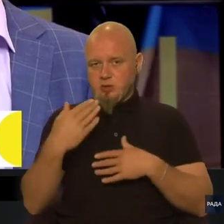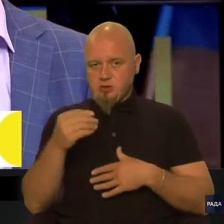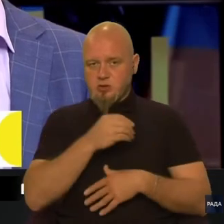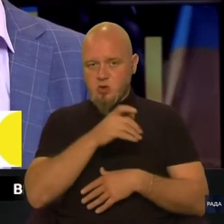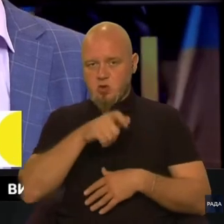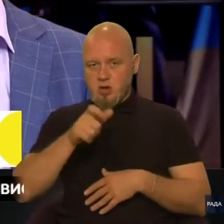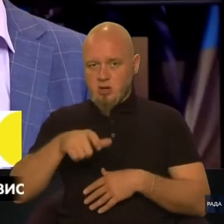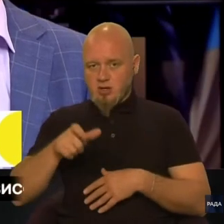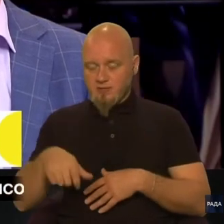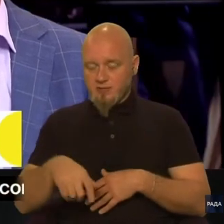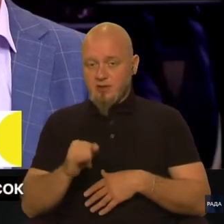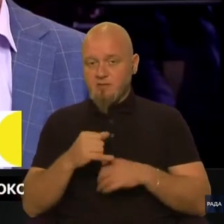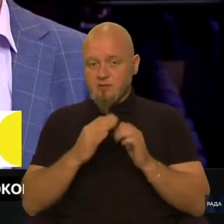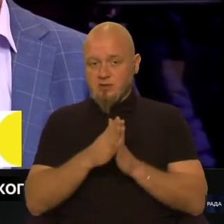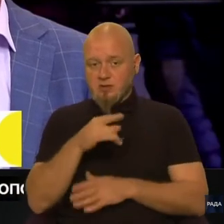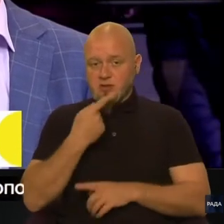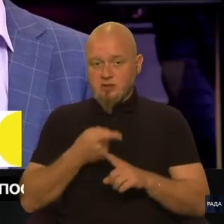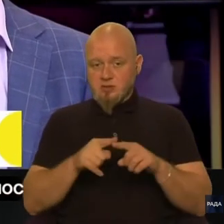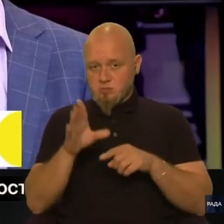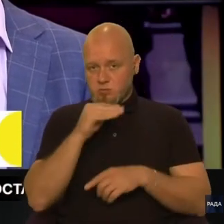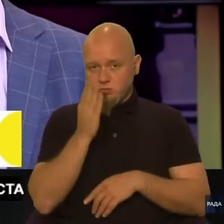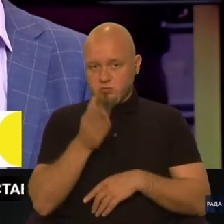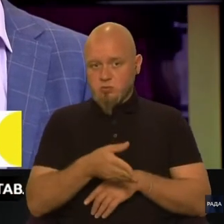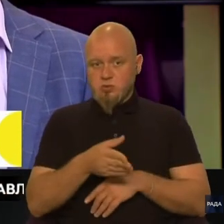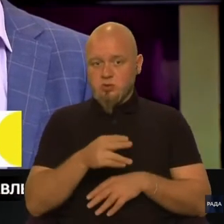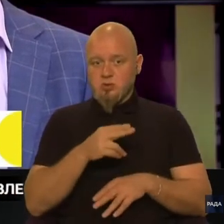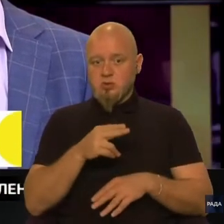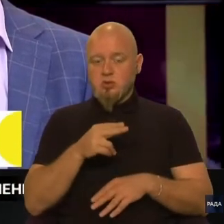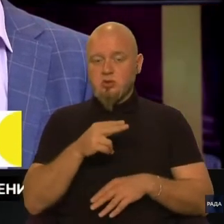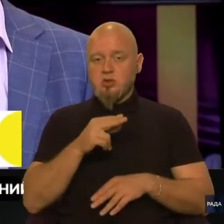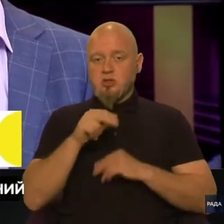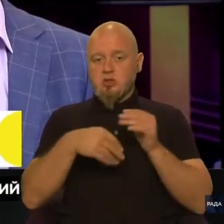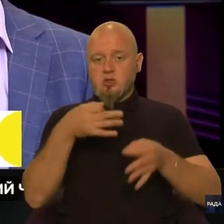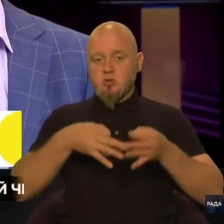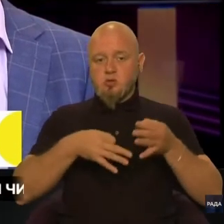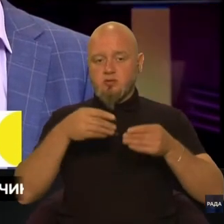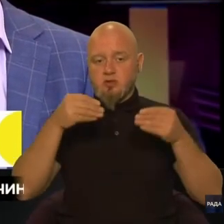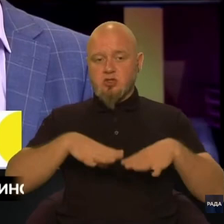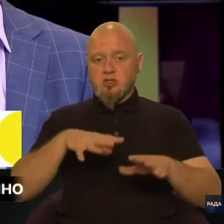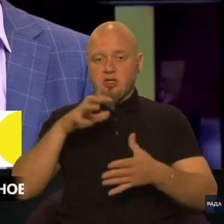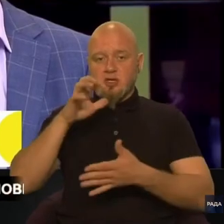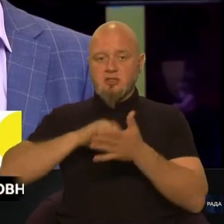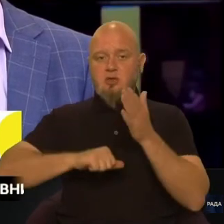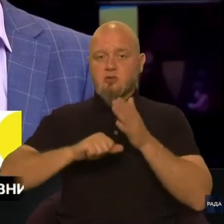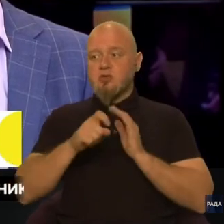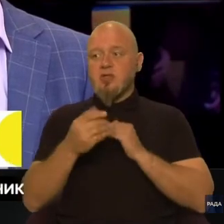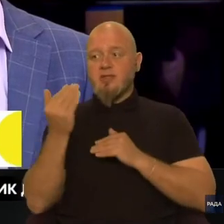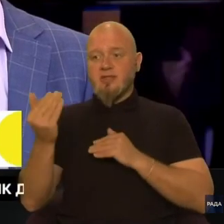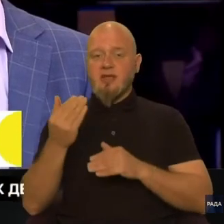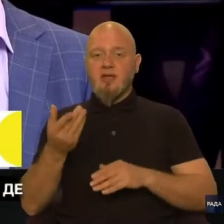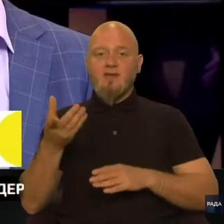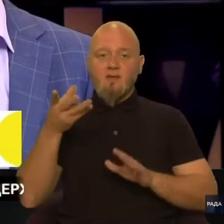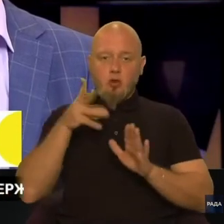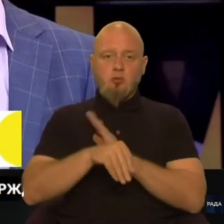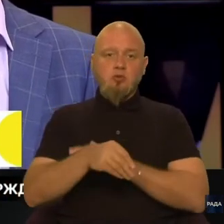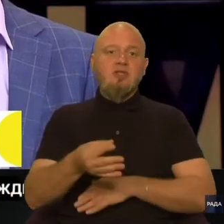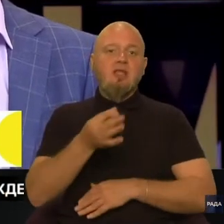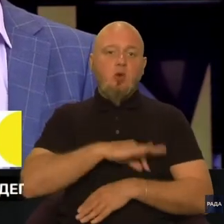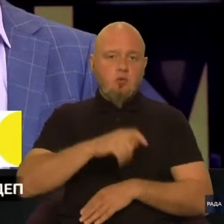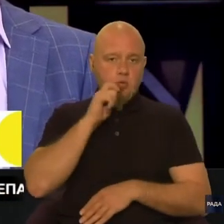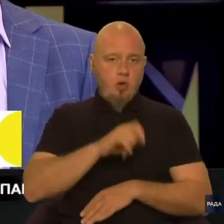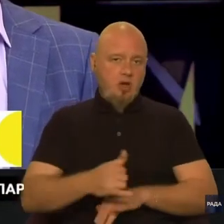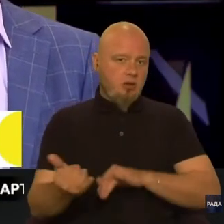олігархів І власне кажучи це може бути через судове рішення стягнуто з них в тому числі на користь України